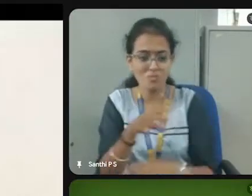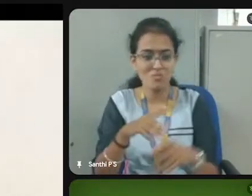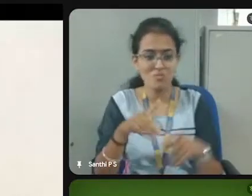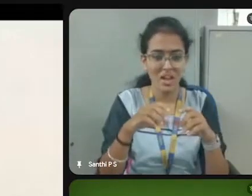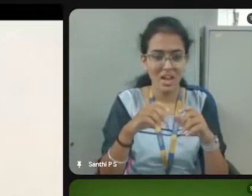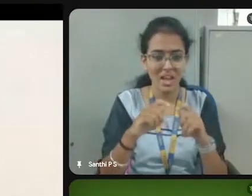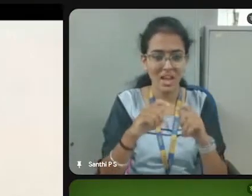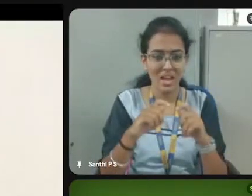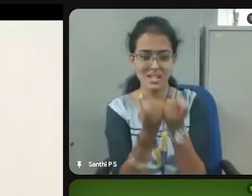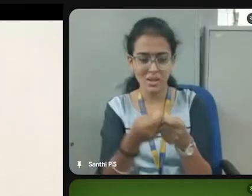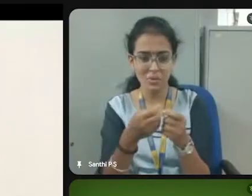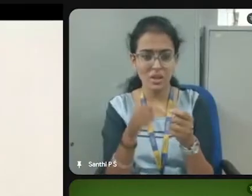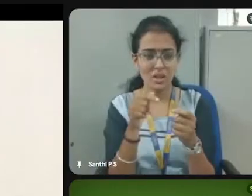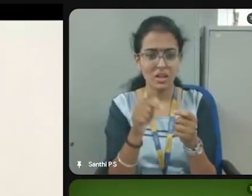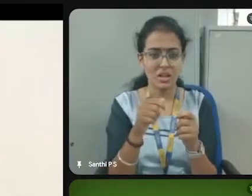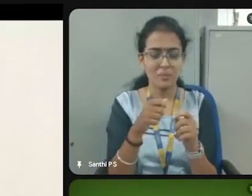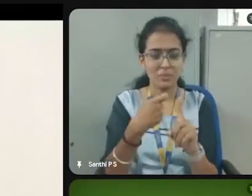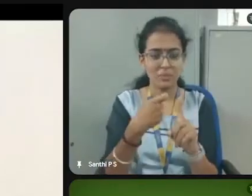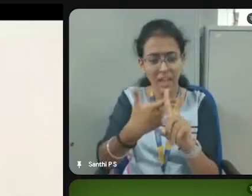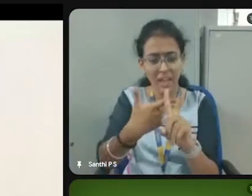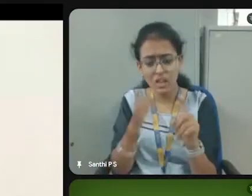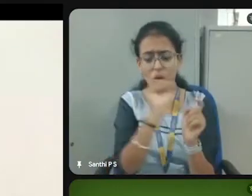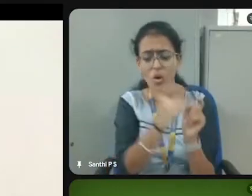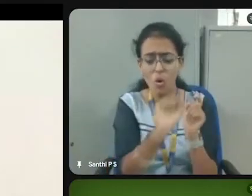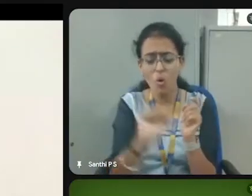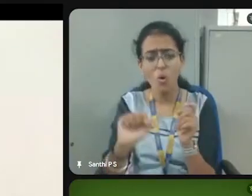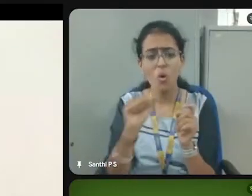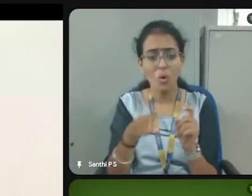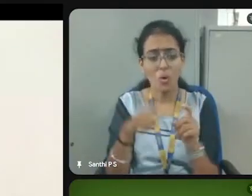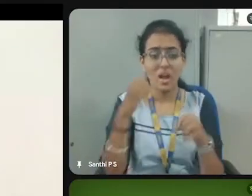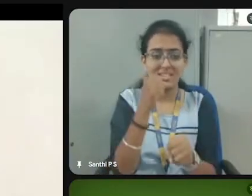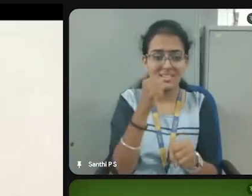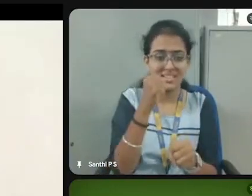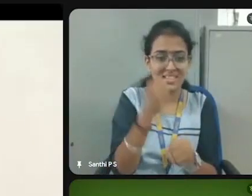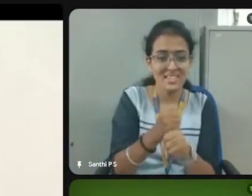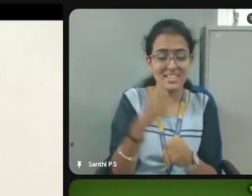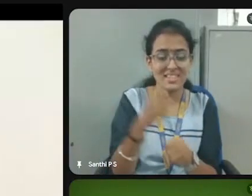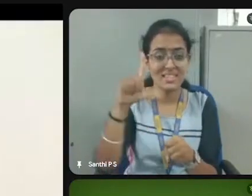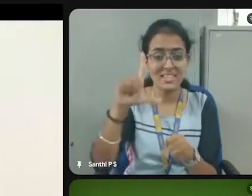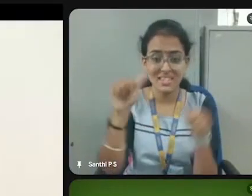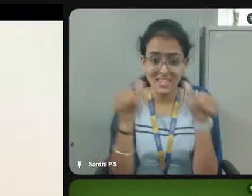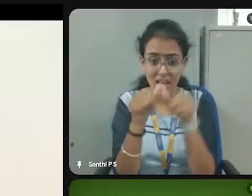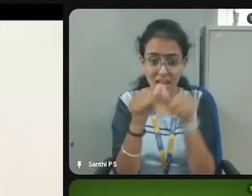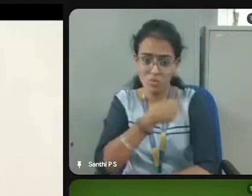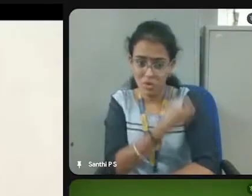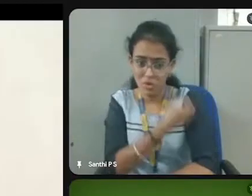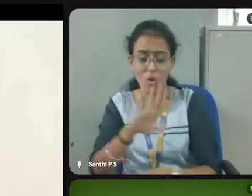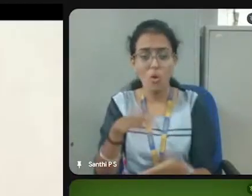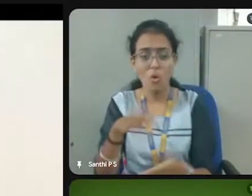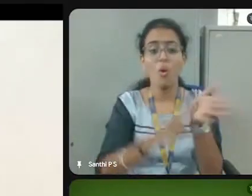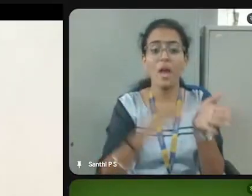പറയുമ്പോൾ സംസ്ഥാനത്തെ എല്ലാ ജില്ലകളിലും, ജില്ലാ ആശുപത്രികളിലും താലൂക്ക് ആശുപത്രികളിലും മെഡിക്കൽ